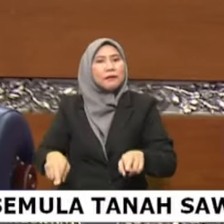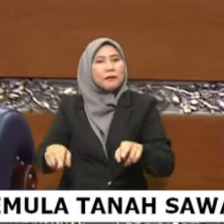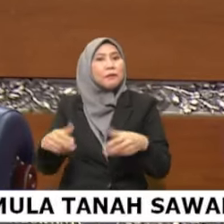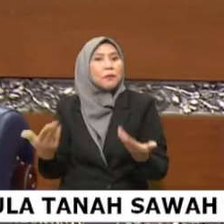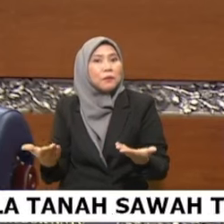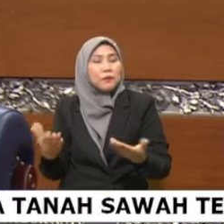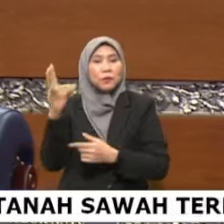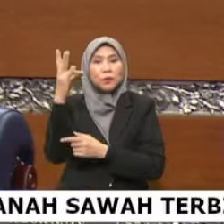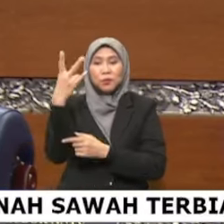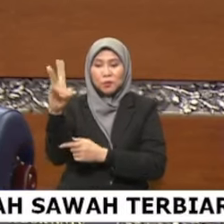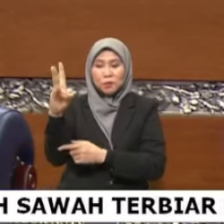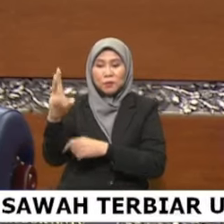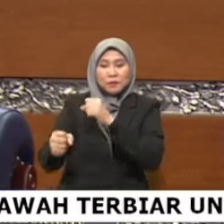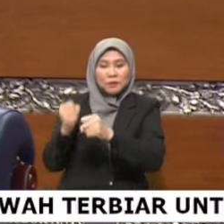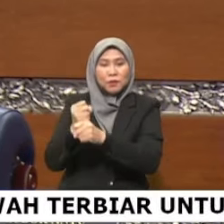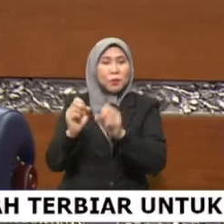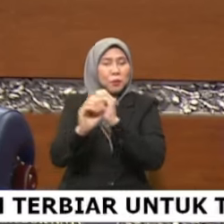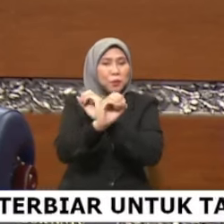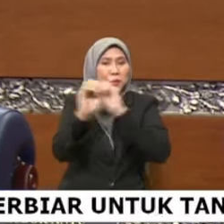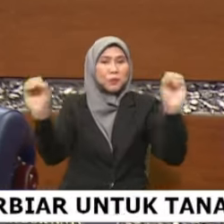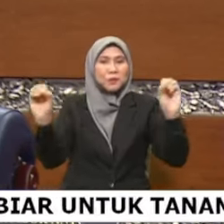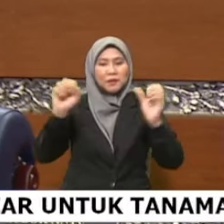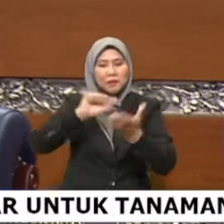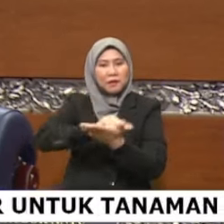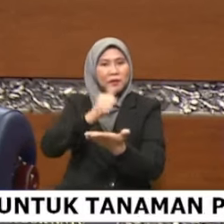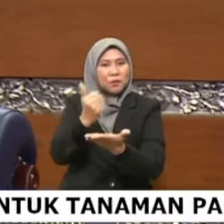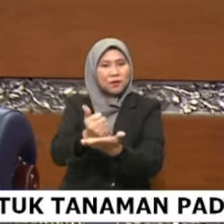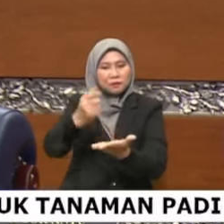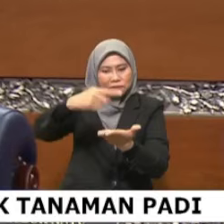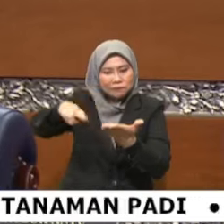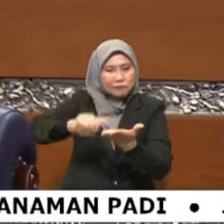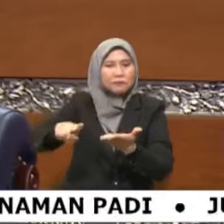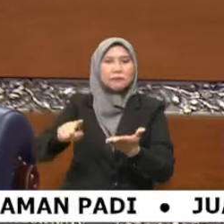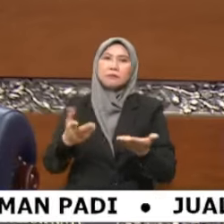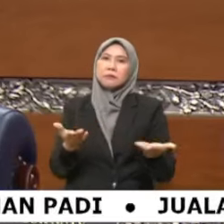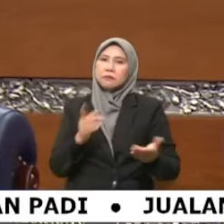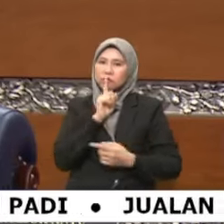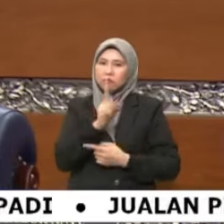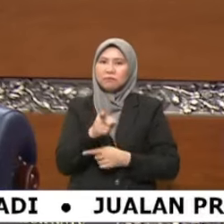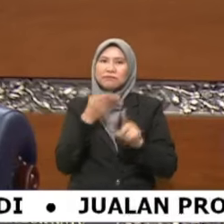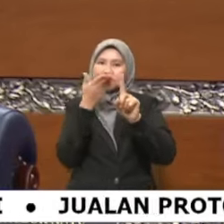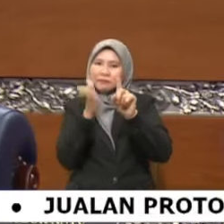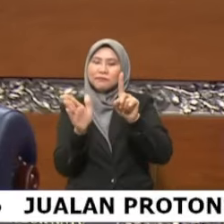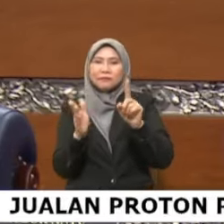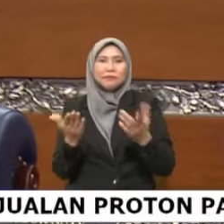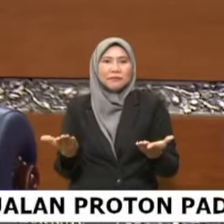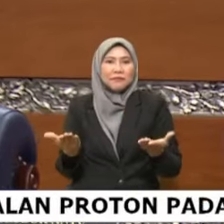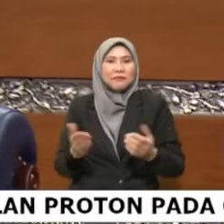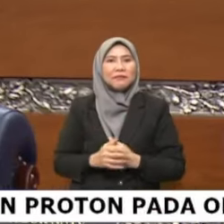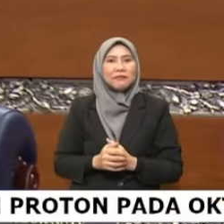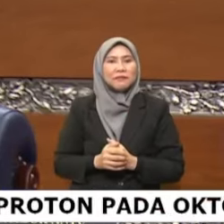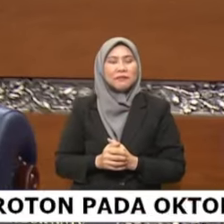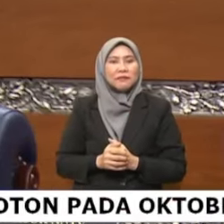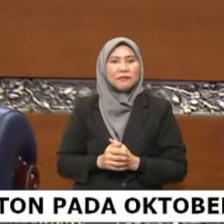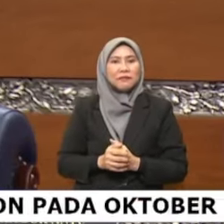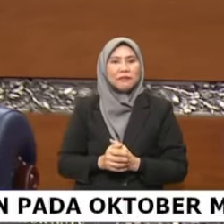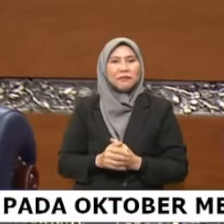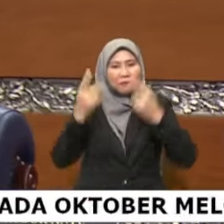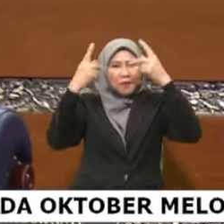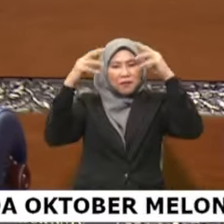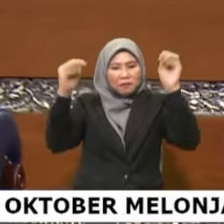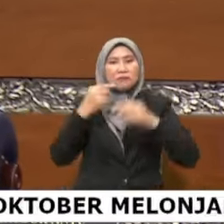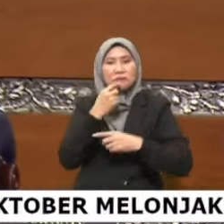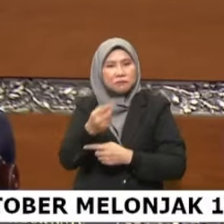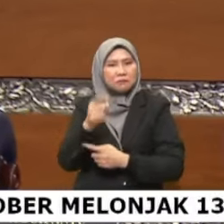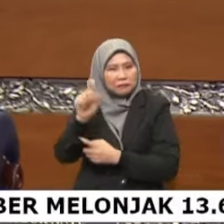tak diaudit ni, ringkaskan soalan. Ia juga melanggar tata kelola yang mahu diperjuangkan oleh Yang Amat Berhormat PMS kita. Jadi saya